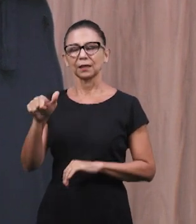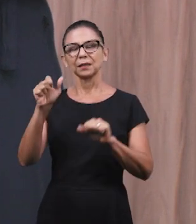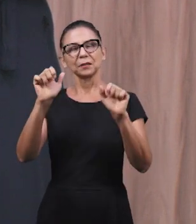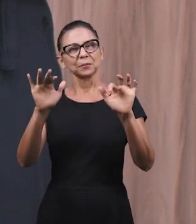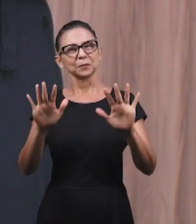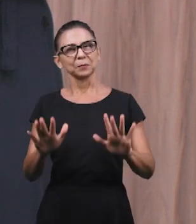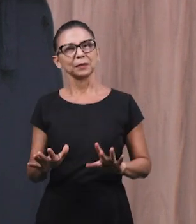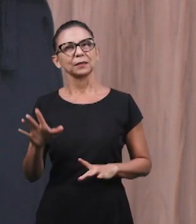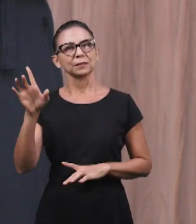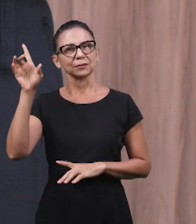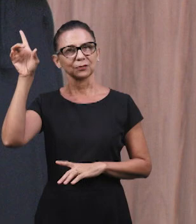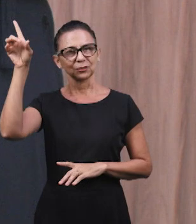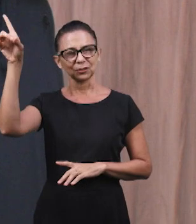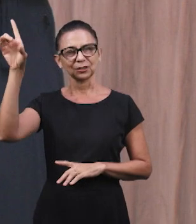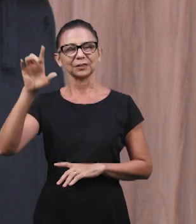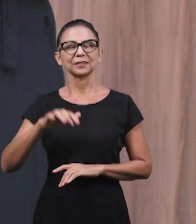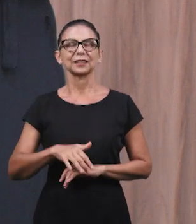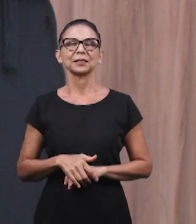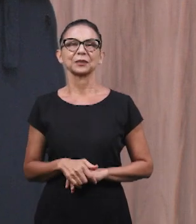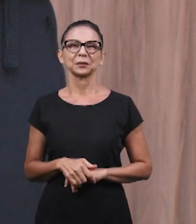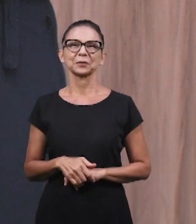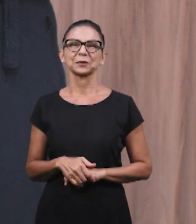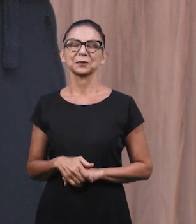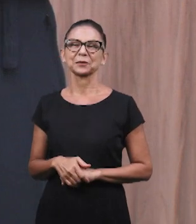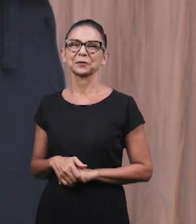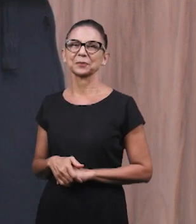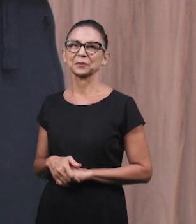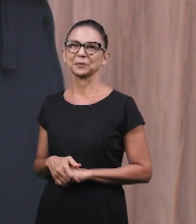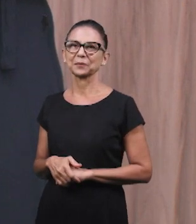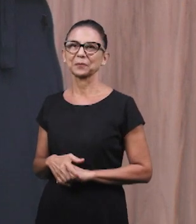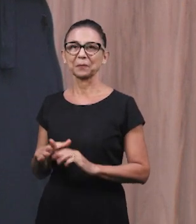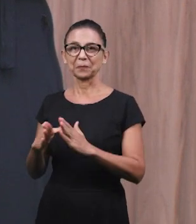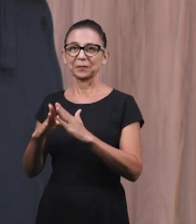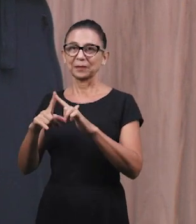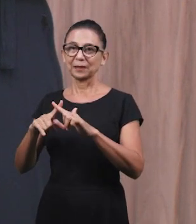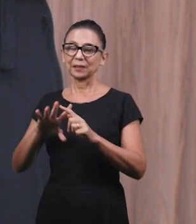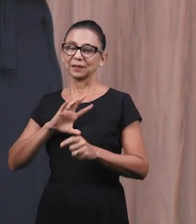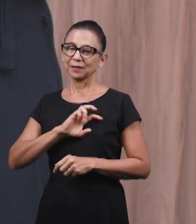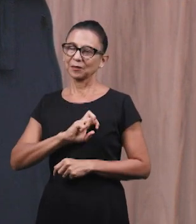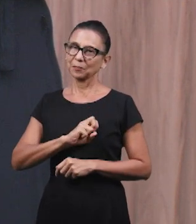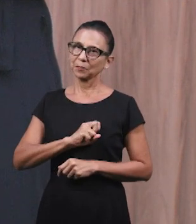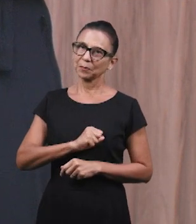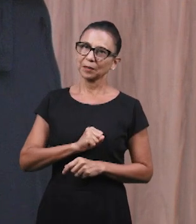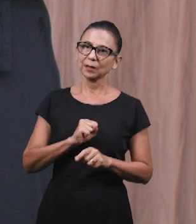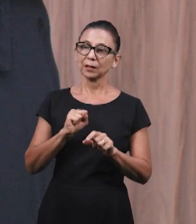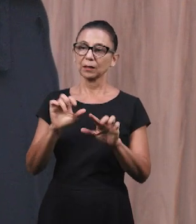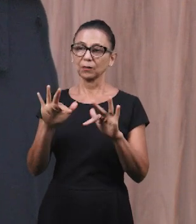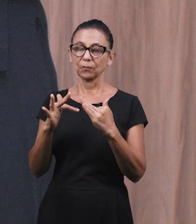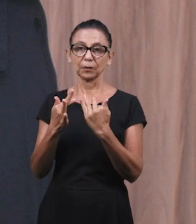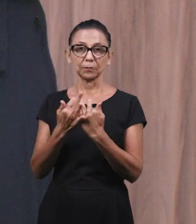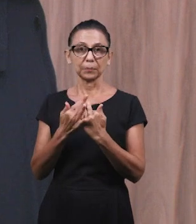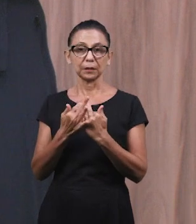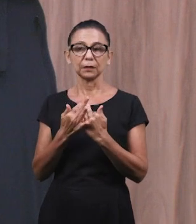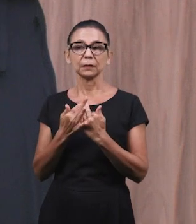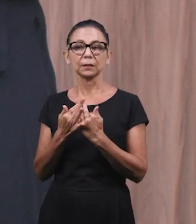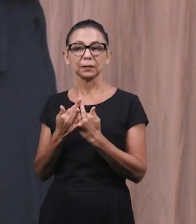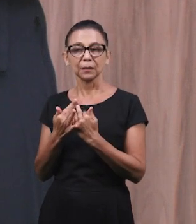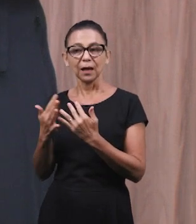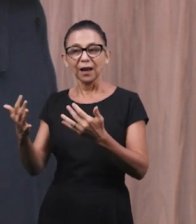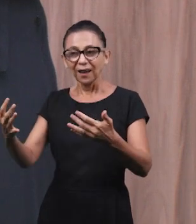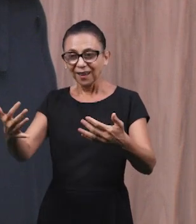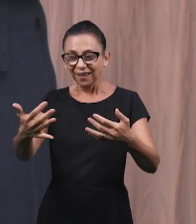problème, un dérangement. C'est une bénédiction de Dieu pour notre Église. Cette famille doit être, et cette personne doit